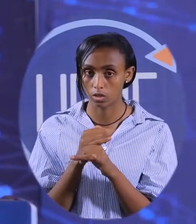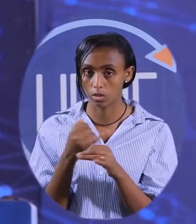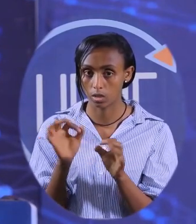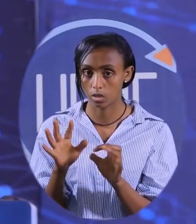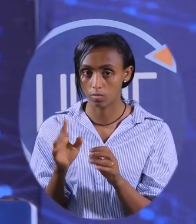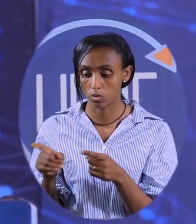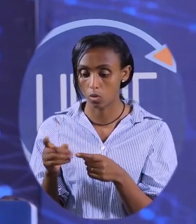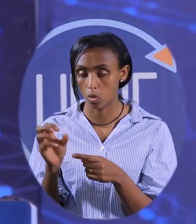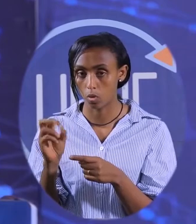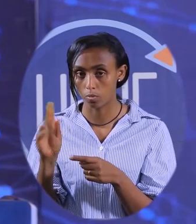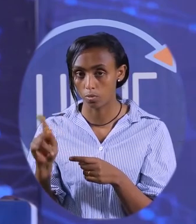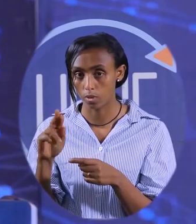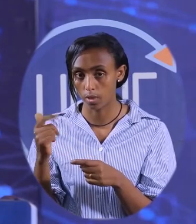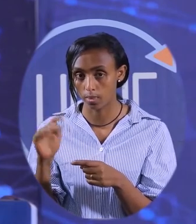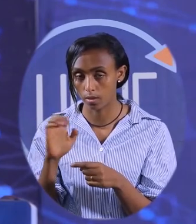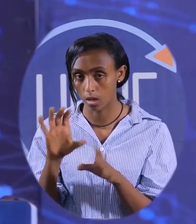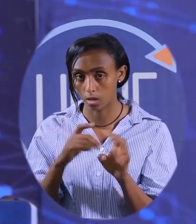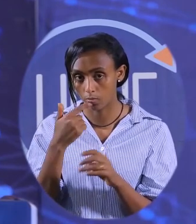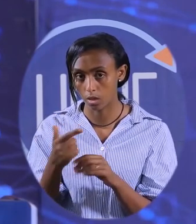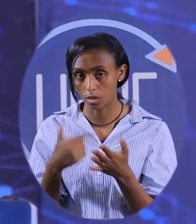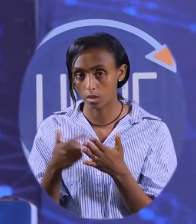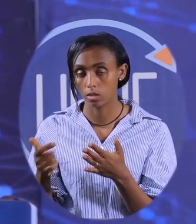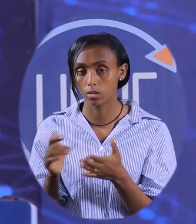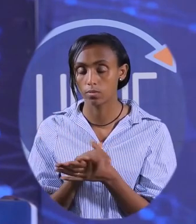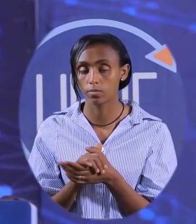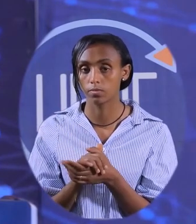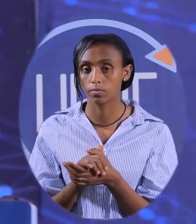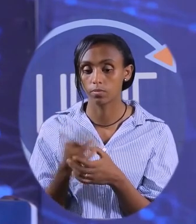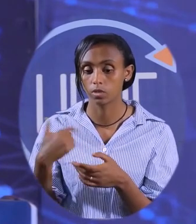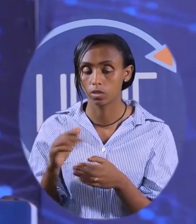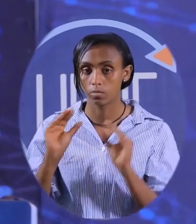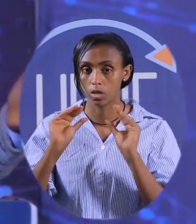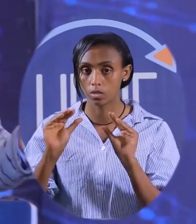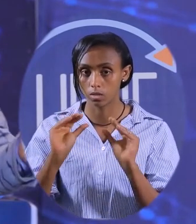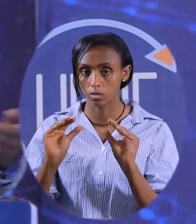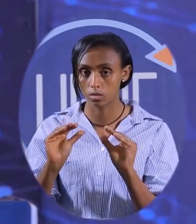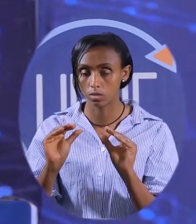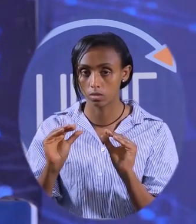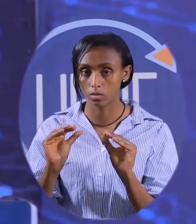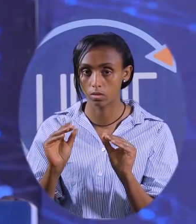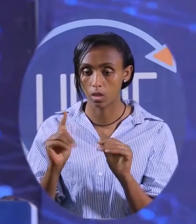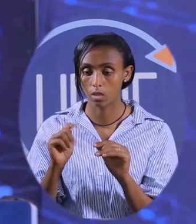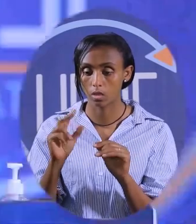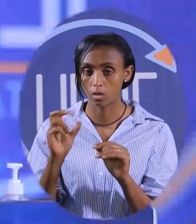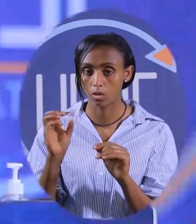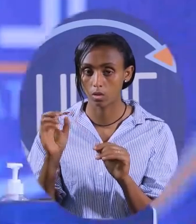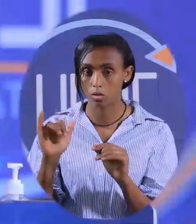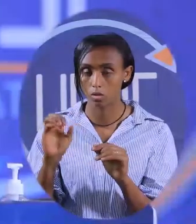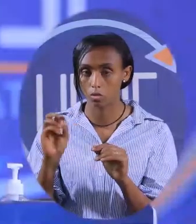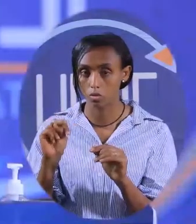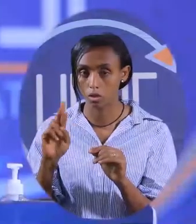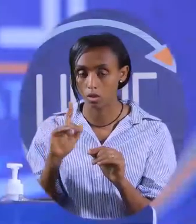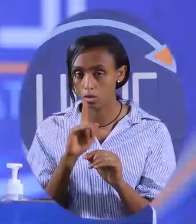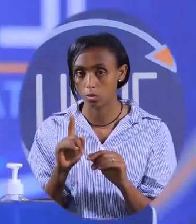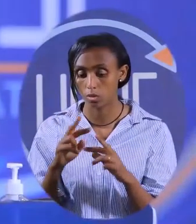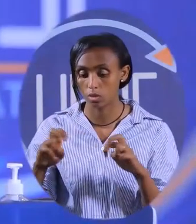ማሽን ኦፕሬተር አረገ ምክንያቱም ሄቪ ማሽን ነው ያላቸው እኛ ምን እናስተምራቸው ማጆሪቲው ቲዮሪ ነውና ከየት ነው የምታመጡት